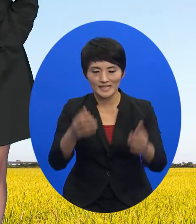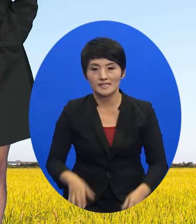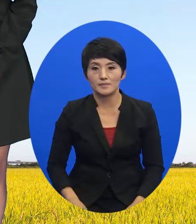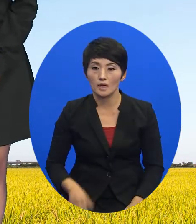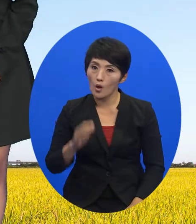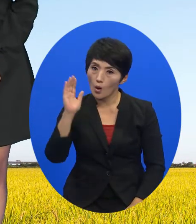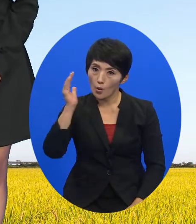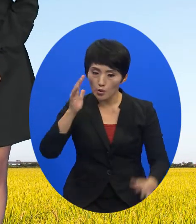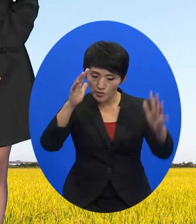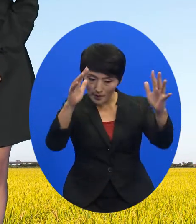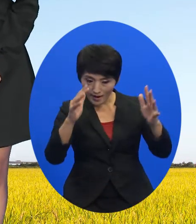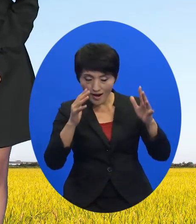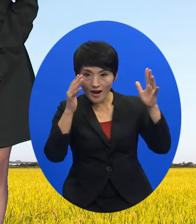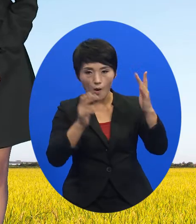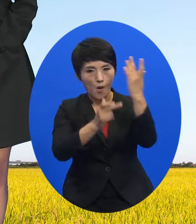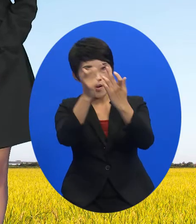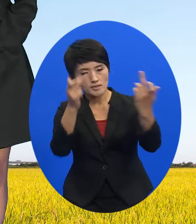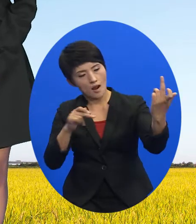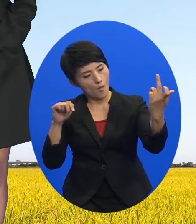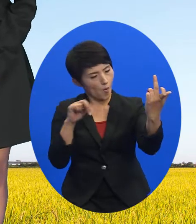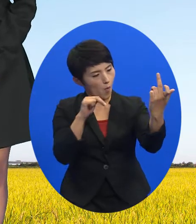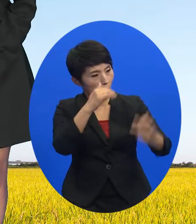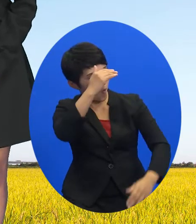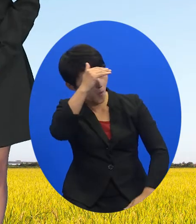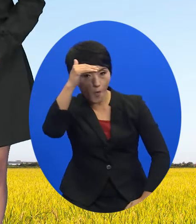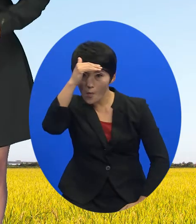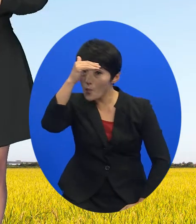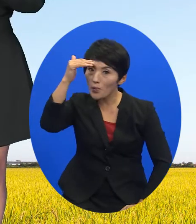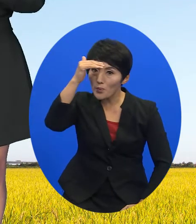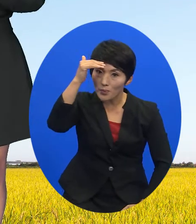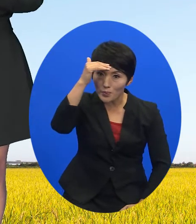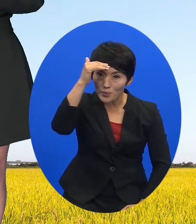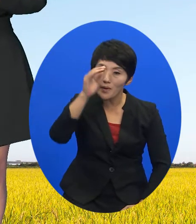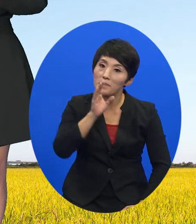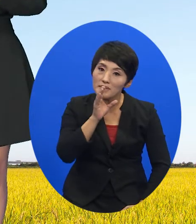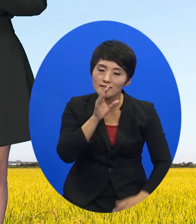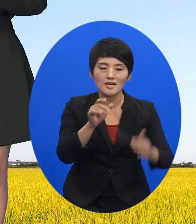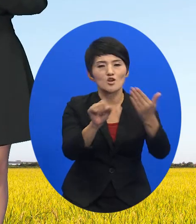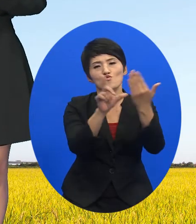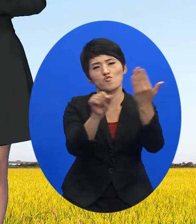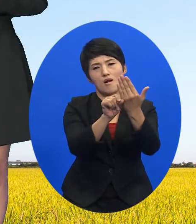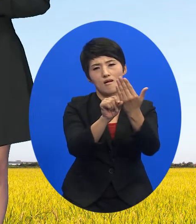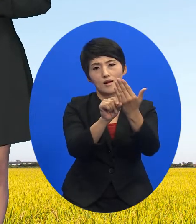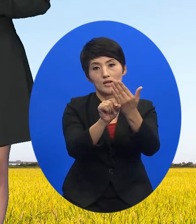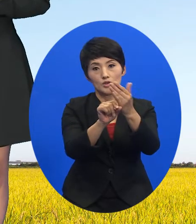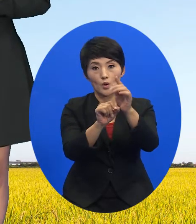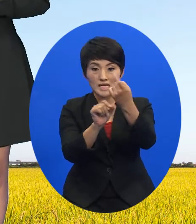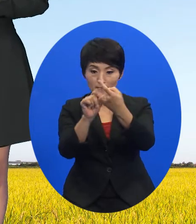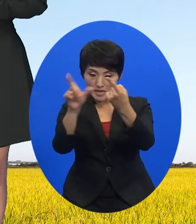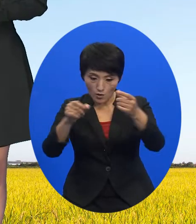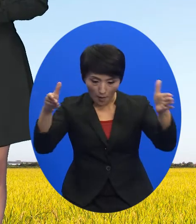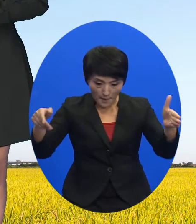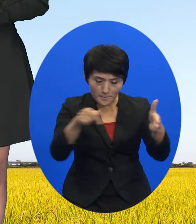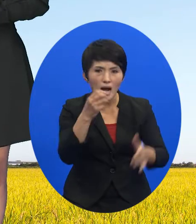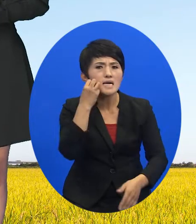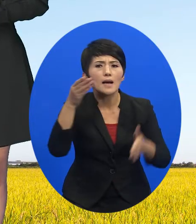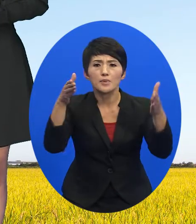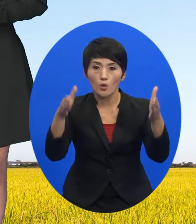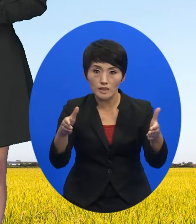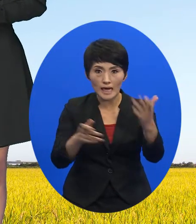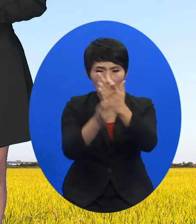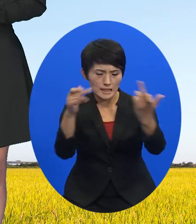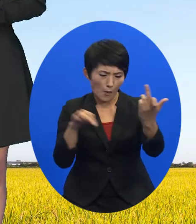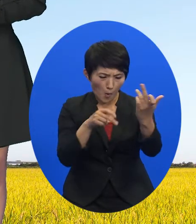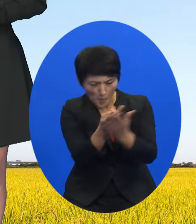요즘 가을 정치 즐기려고 산행 될 많이 하실텐데요 9월에서 11월 사이 북미 공원 대한 전서 보가 100여 권 씩